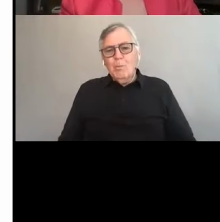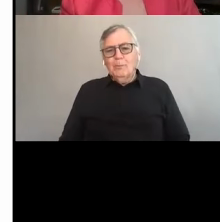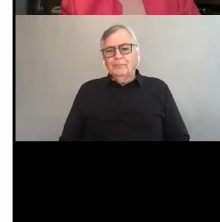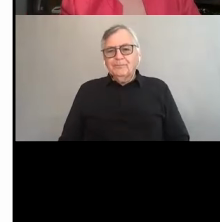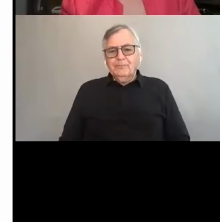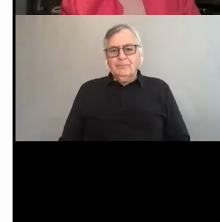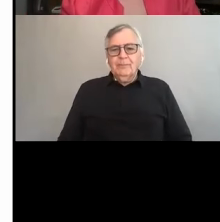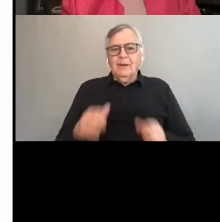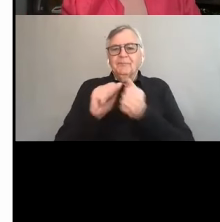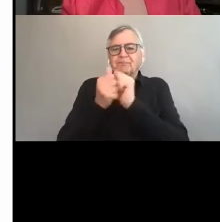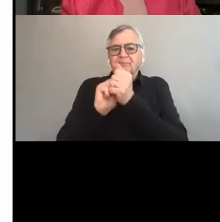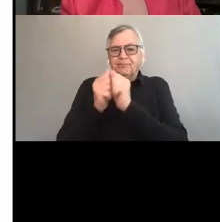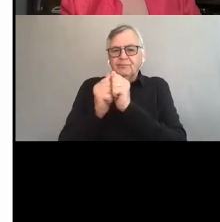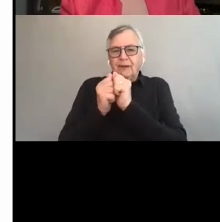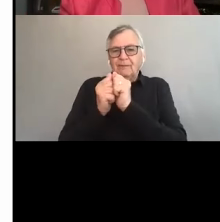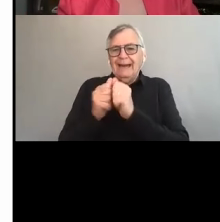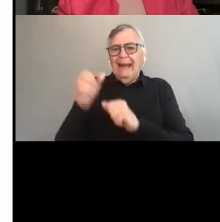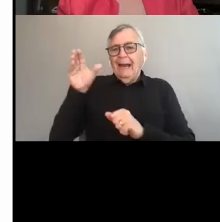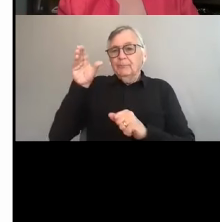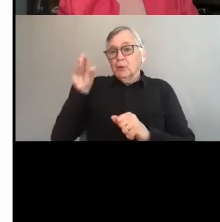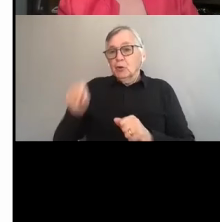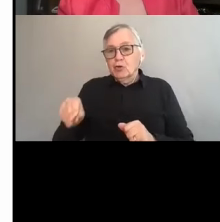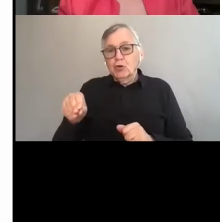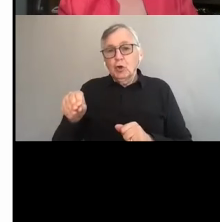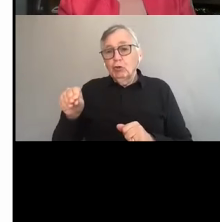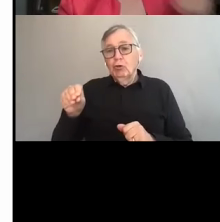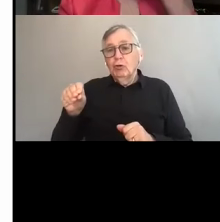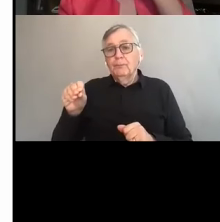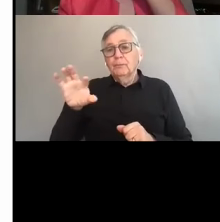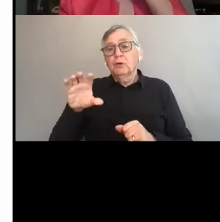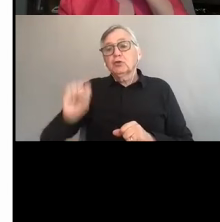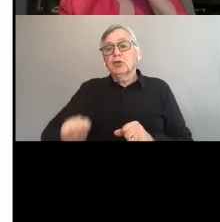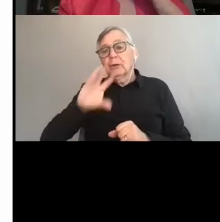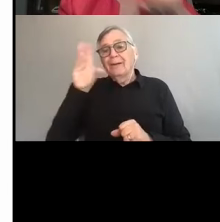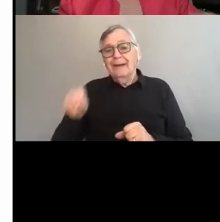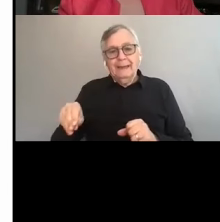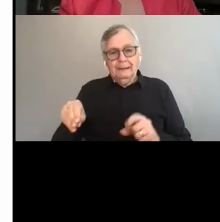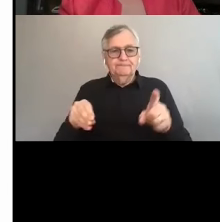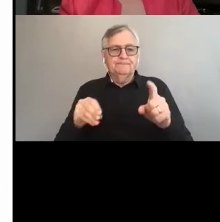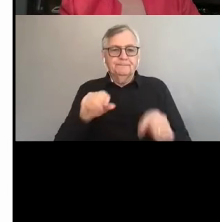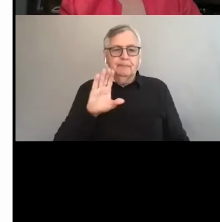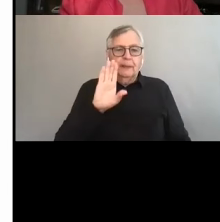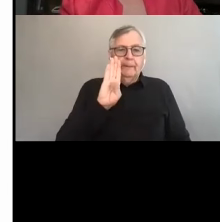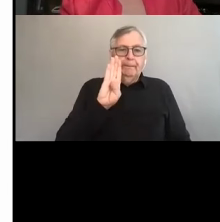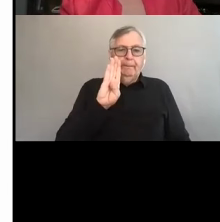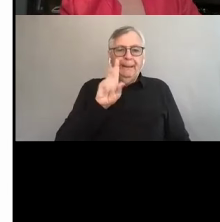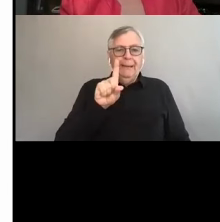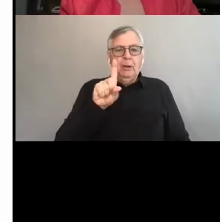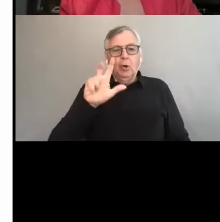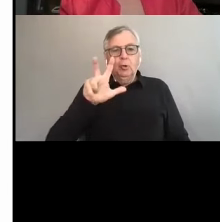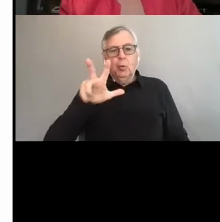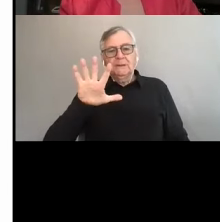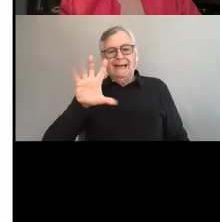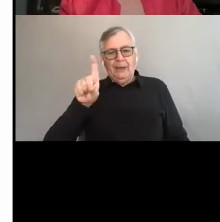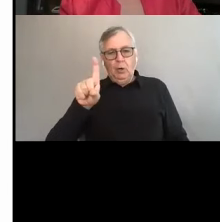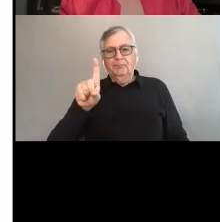Maintenant, le variant sud-africain, le B1351, même chose, il est quand même 50